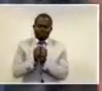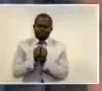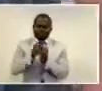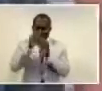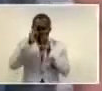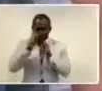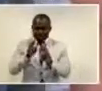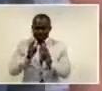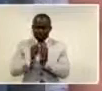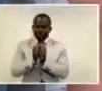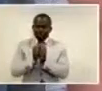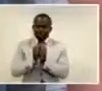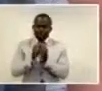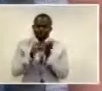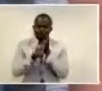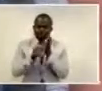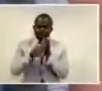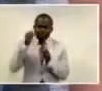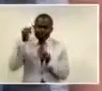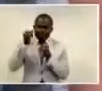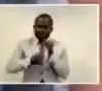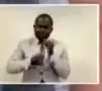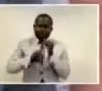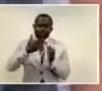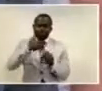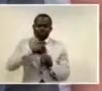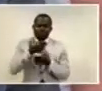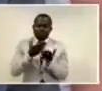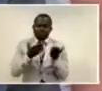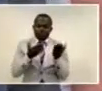perezida ikibazo cya nyuma ni icyo mfite